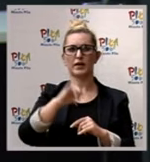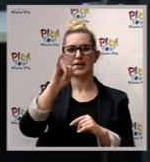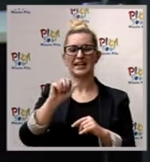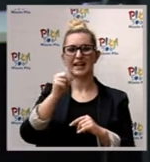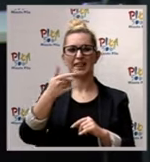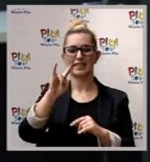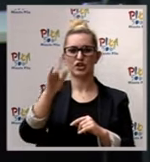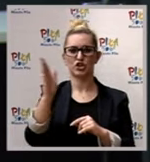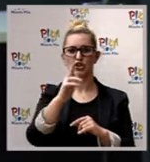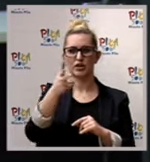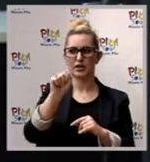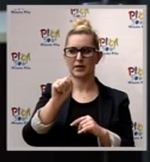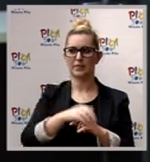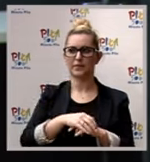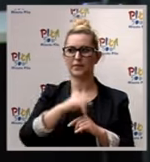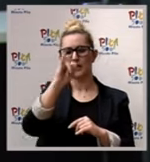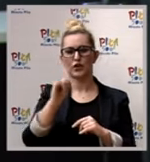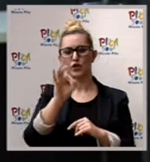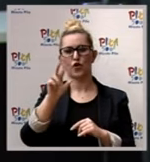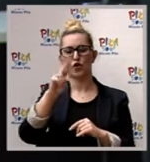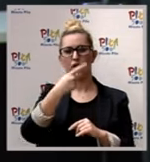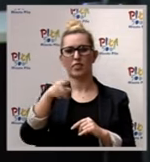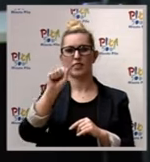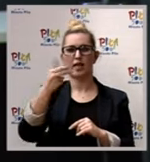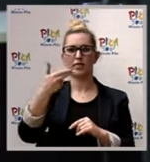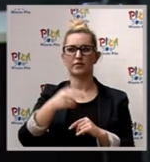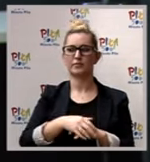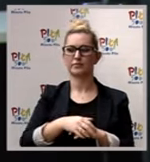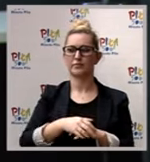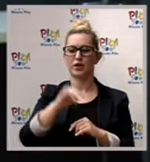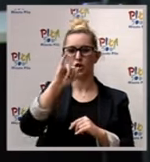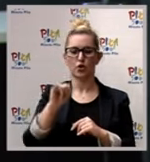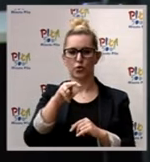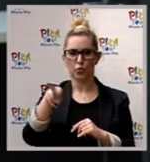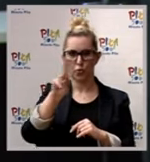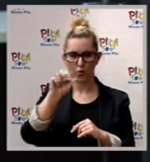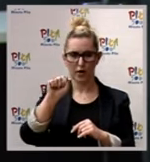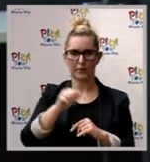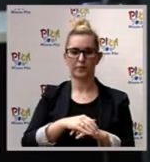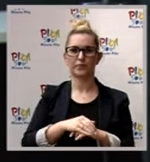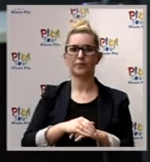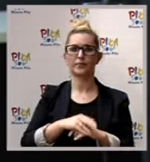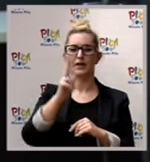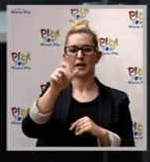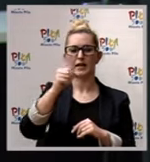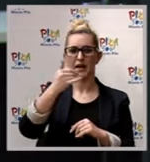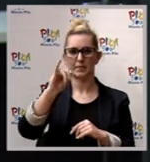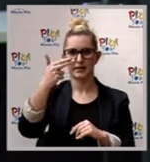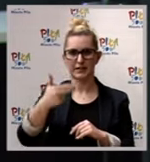Janyszka, Krystyna Danuta Jordan, Ewa Krystyna Jurach, Ewa Barbara